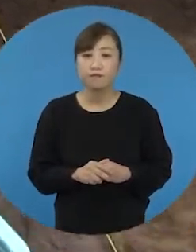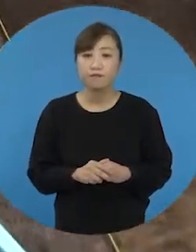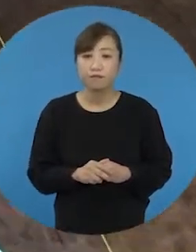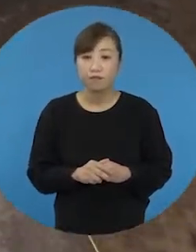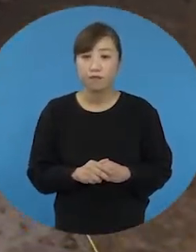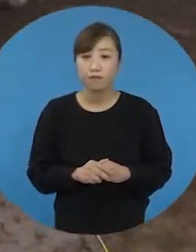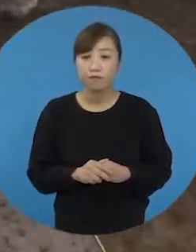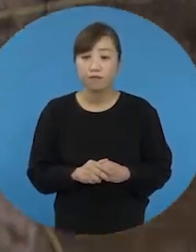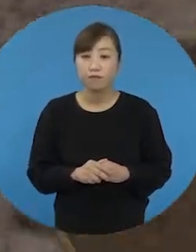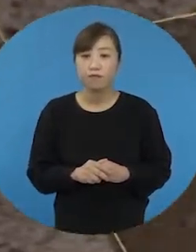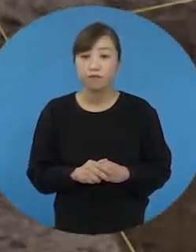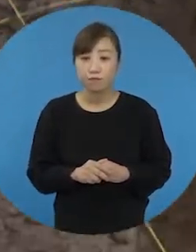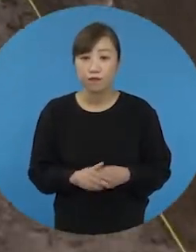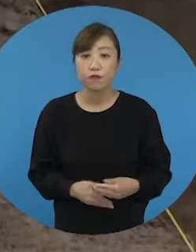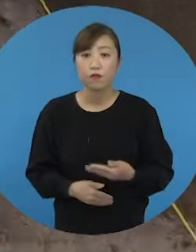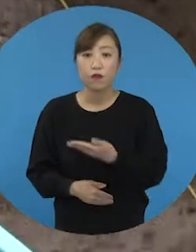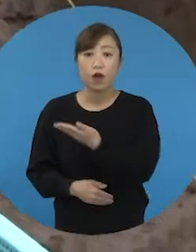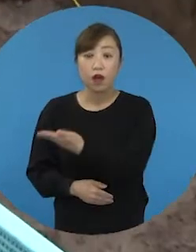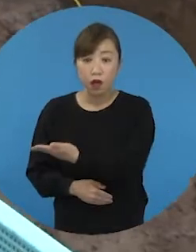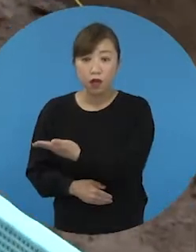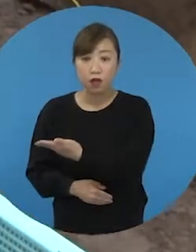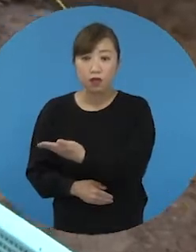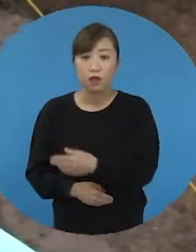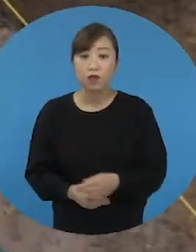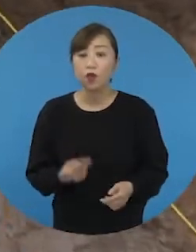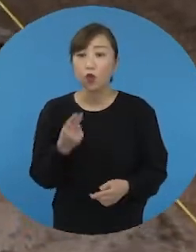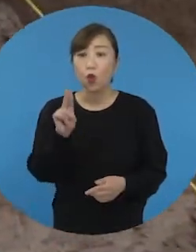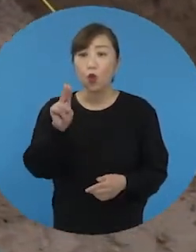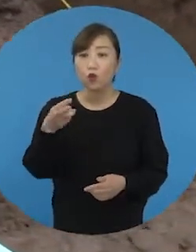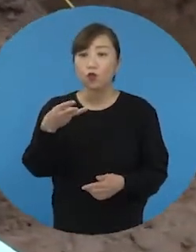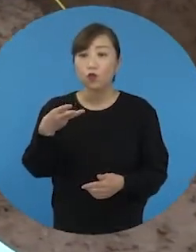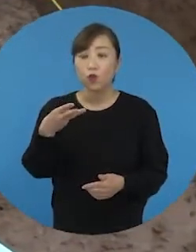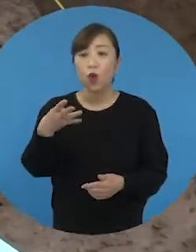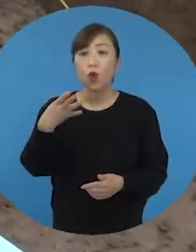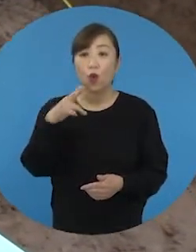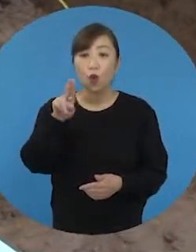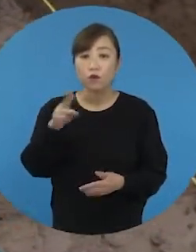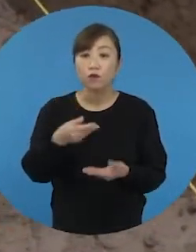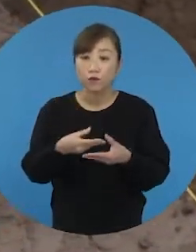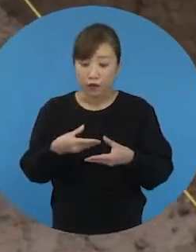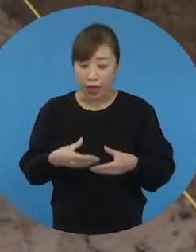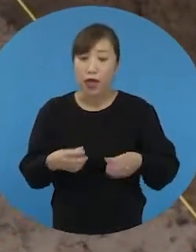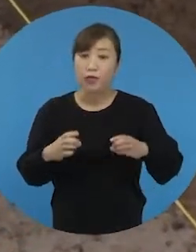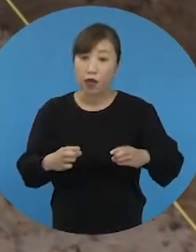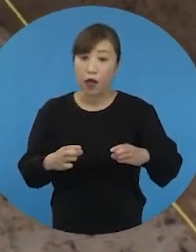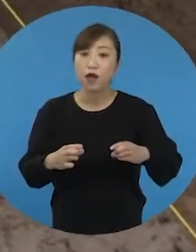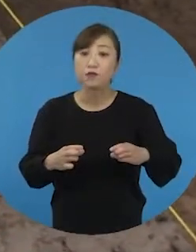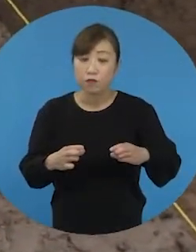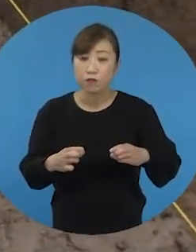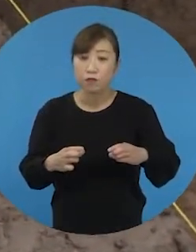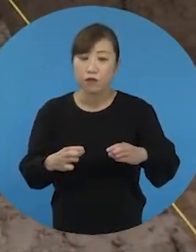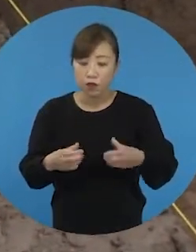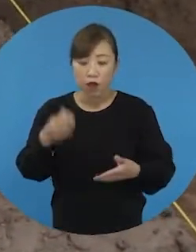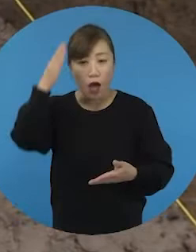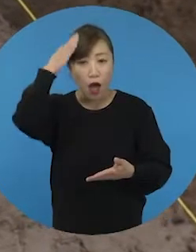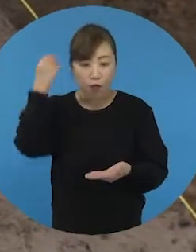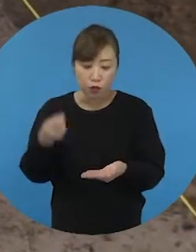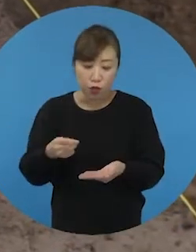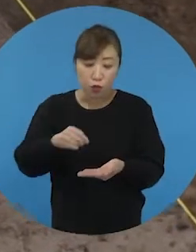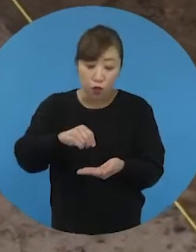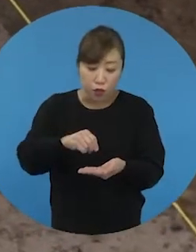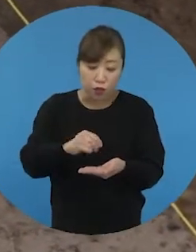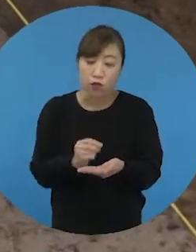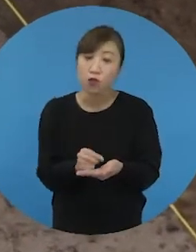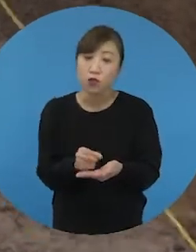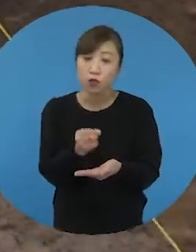は豆苗皿といって、うん、ここに油を入れて芯を出て明かりを灯